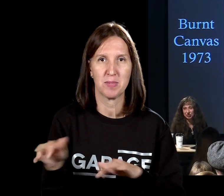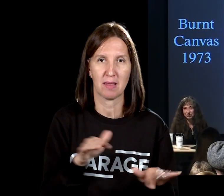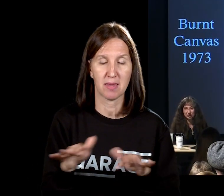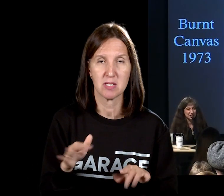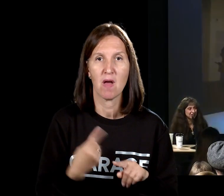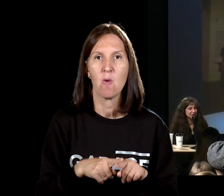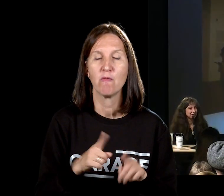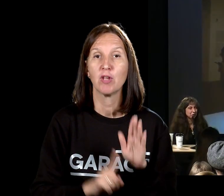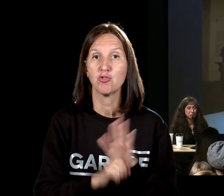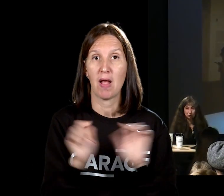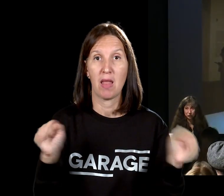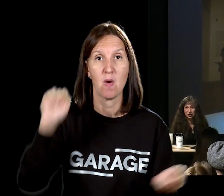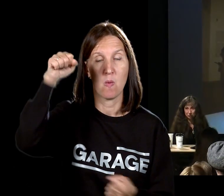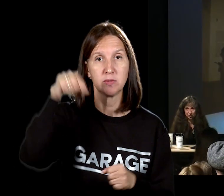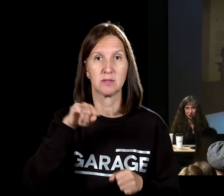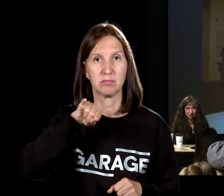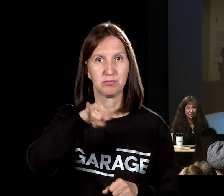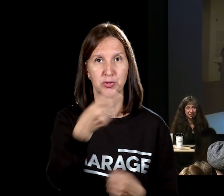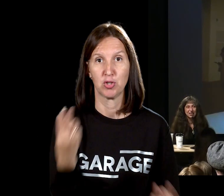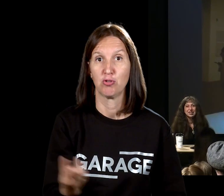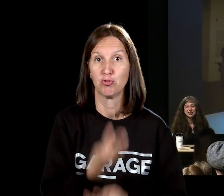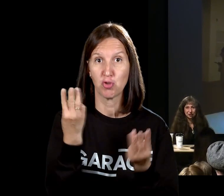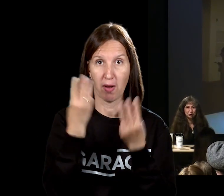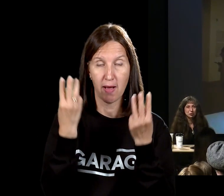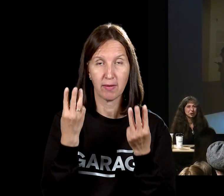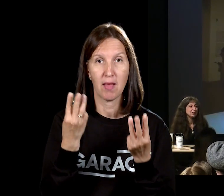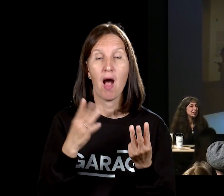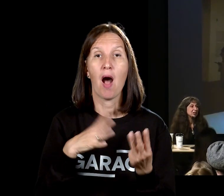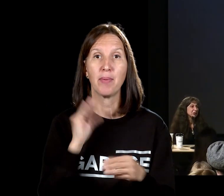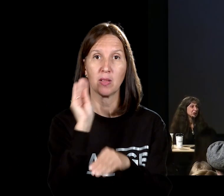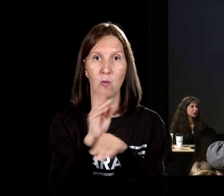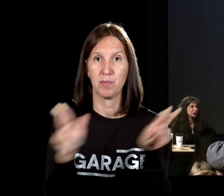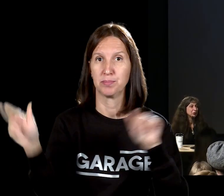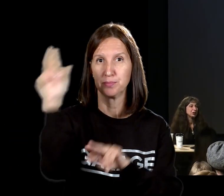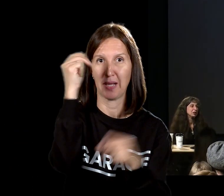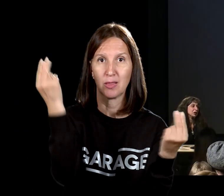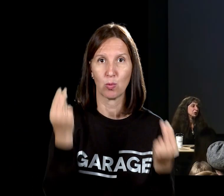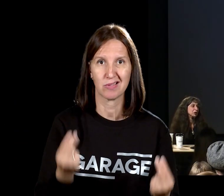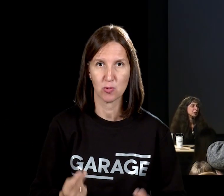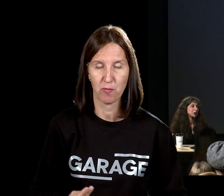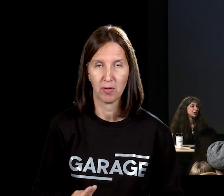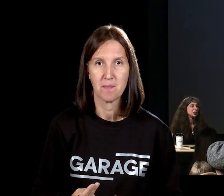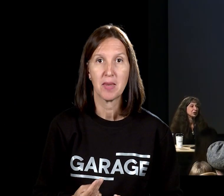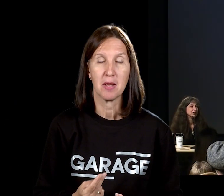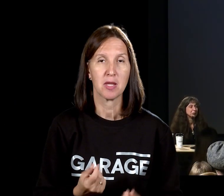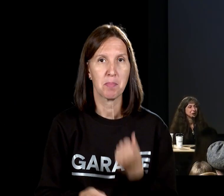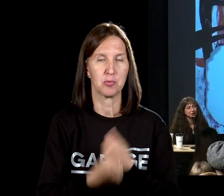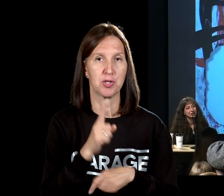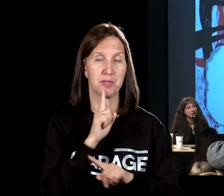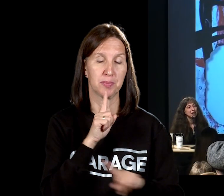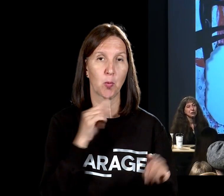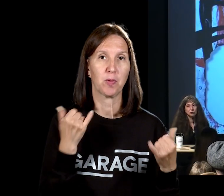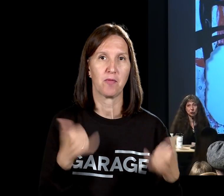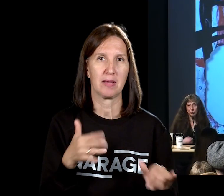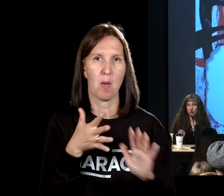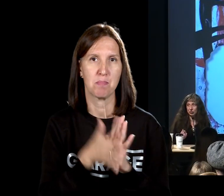холсты. Картины, которые буквально прожжены, дорисованы и создают вот такие всякие удивительные пространственные